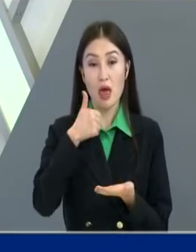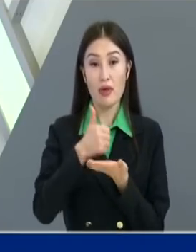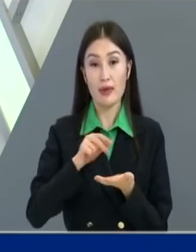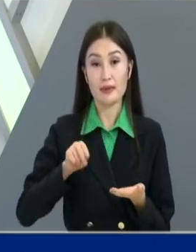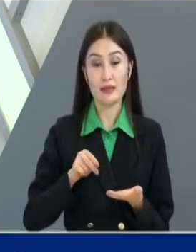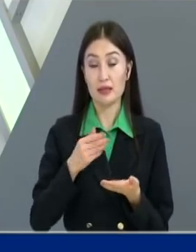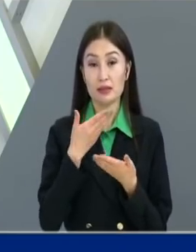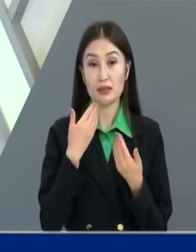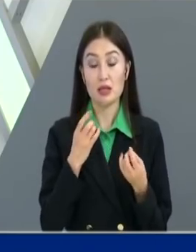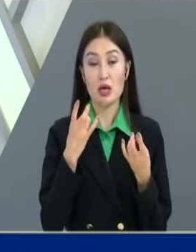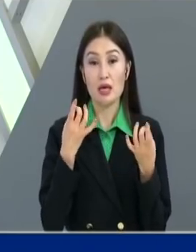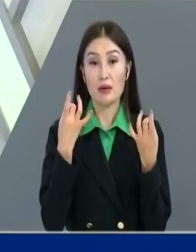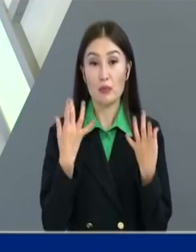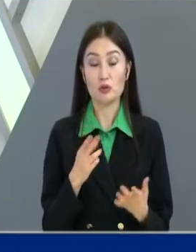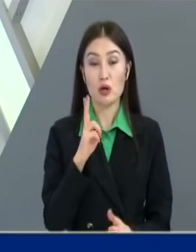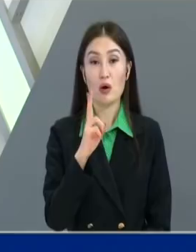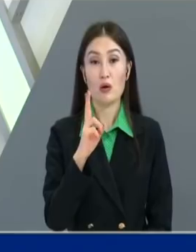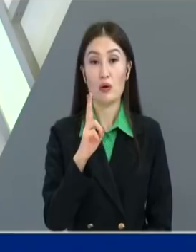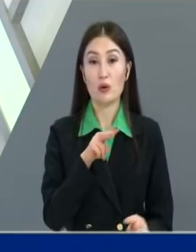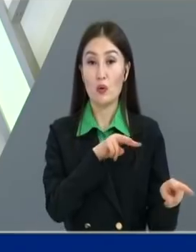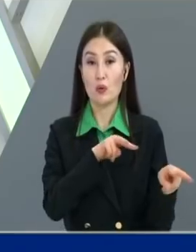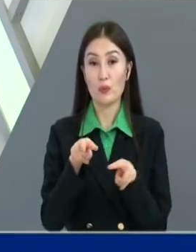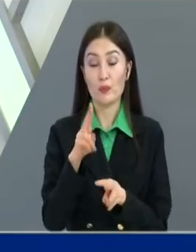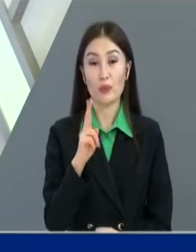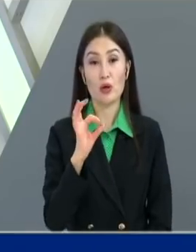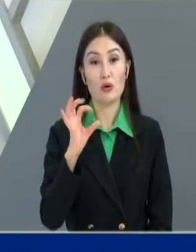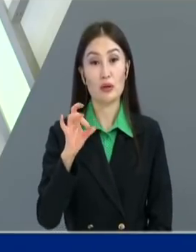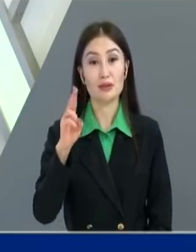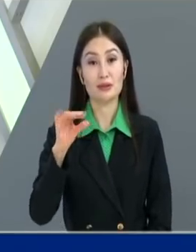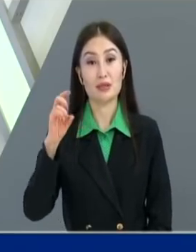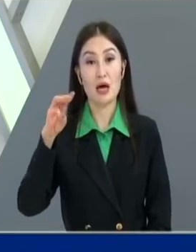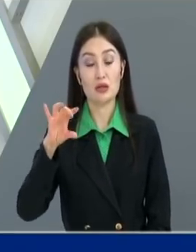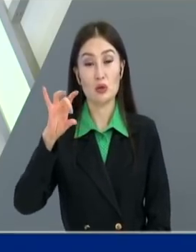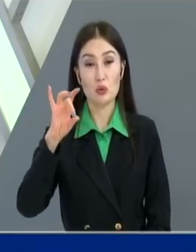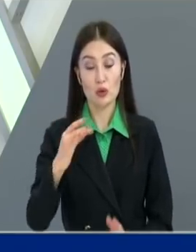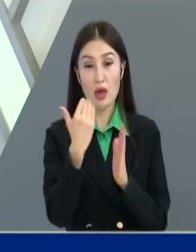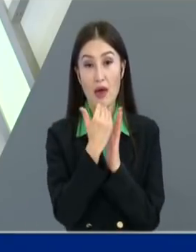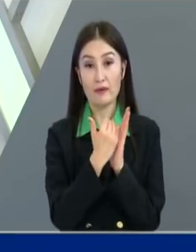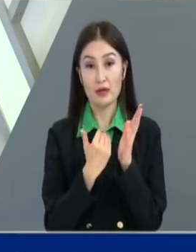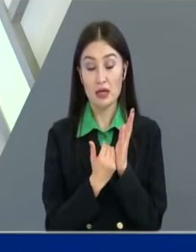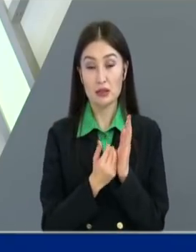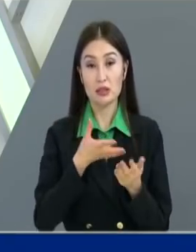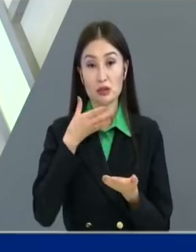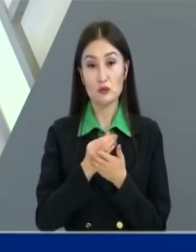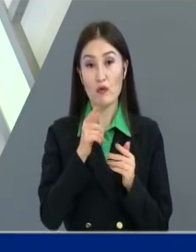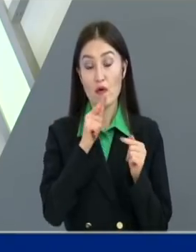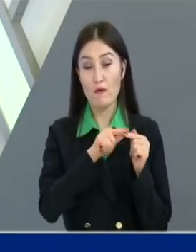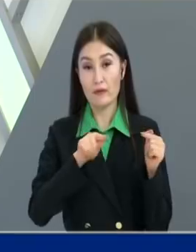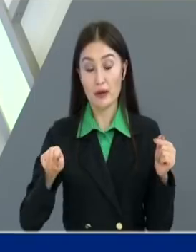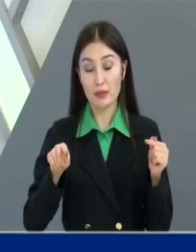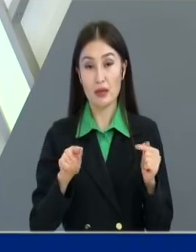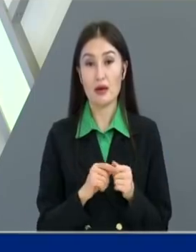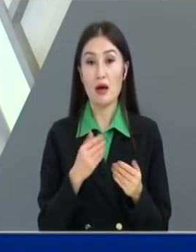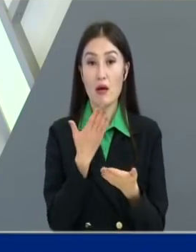да эмесмин, мен координатор катары ушул эфирлерди убагында элге жеткирүү, элдин үнүн элге